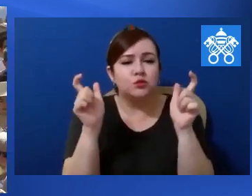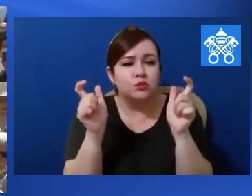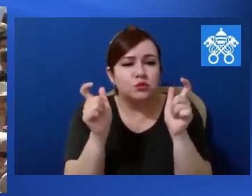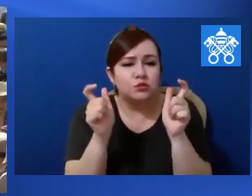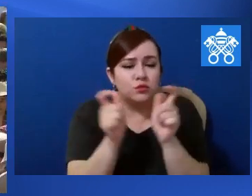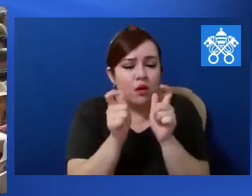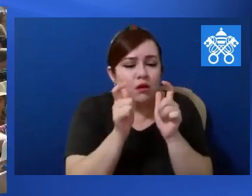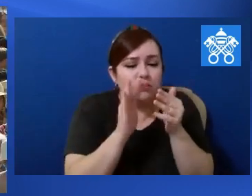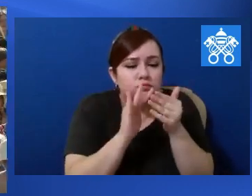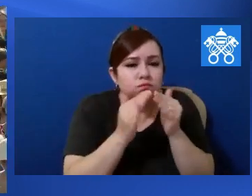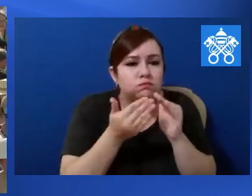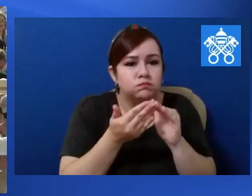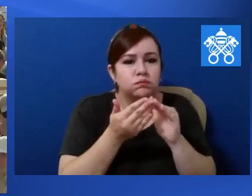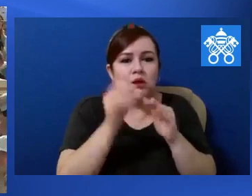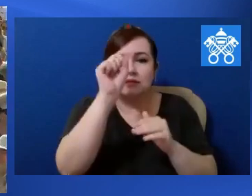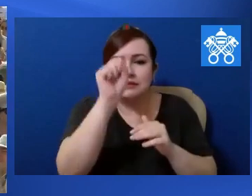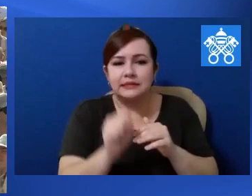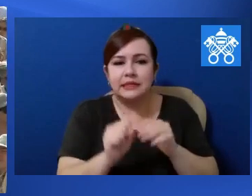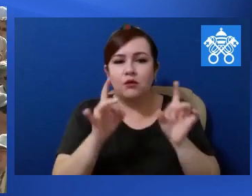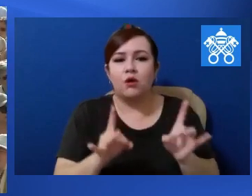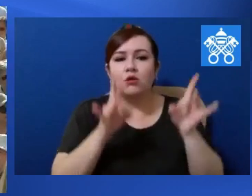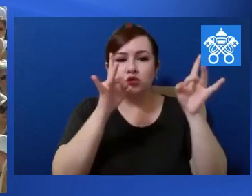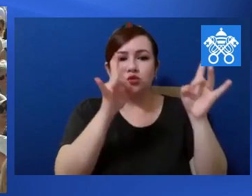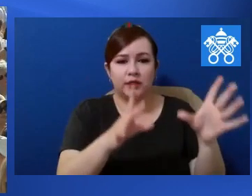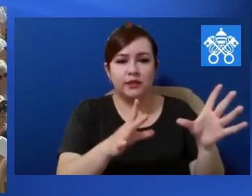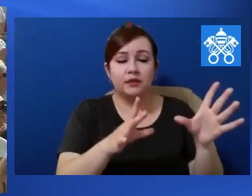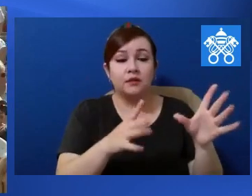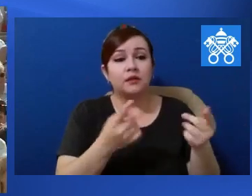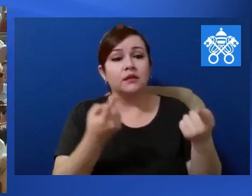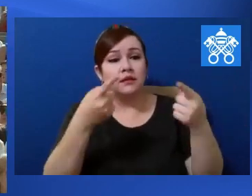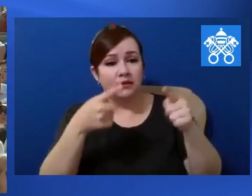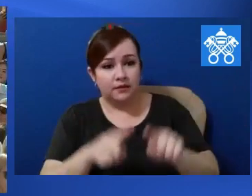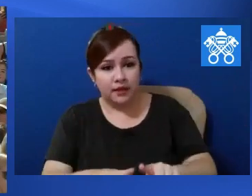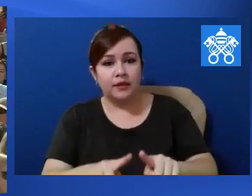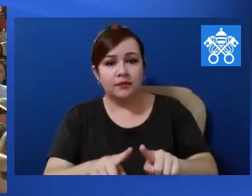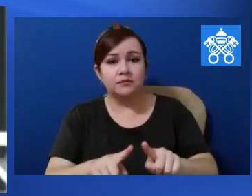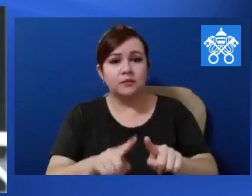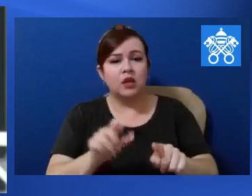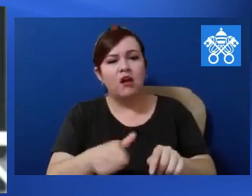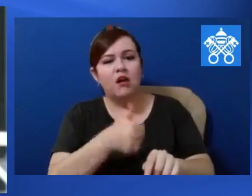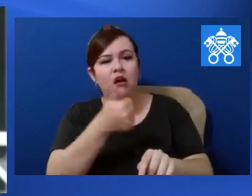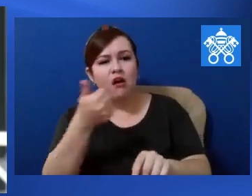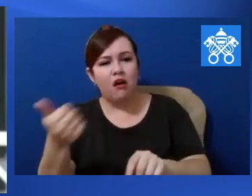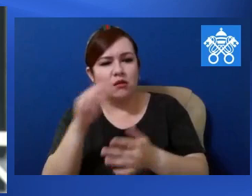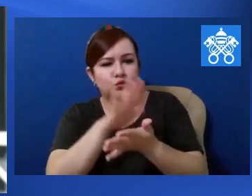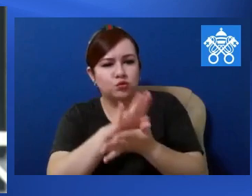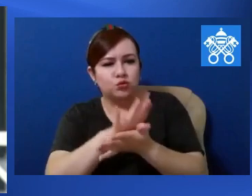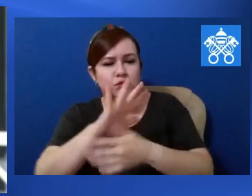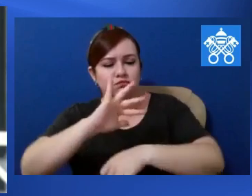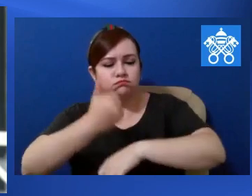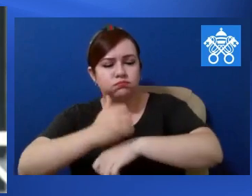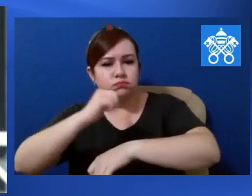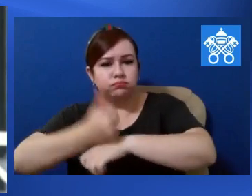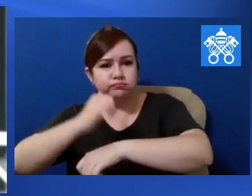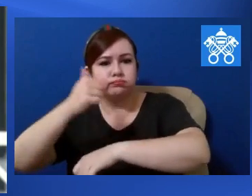che lei o le sue consorelle fondarono nella comunità rurale in Australia e Nuova Zelanda. Ma si moltiplica,